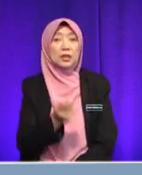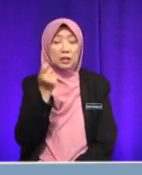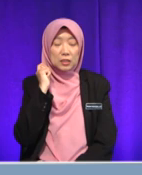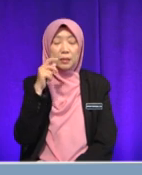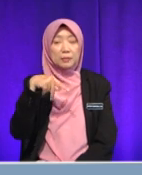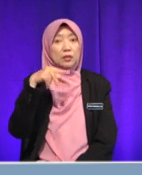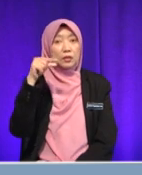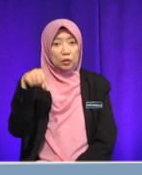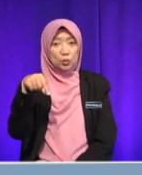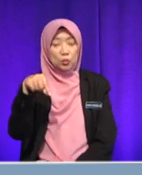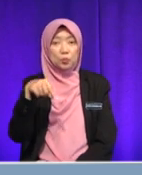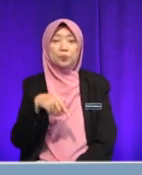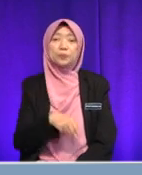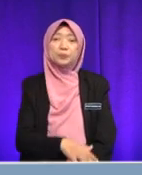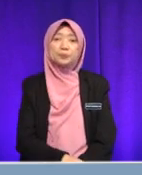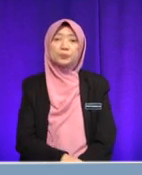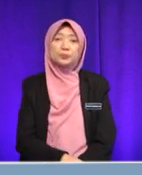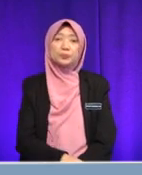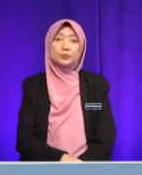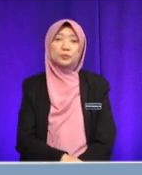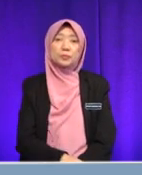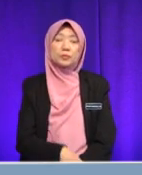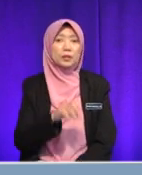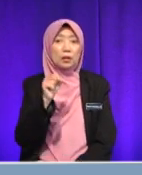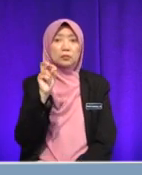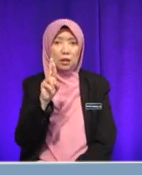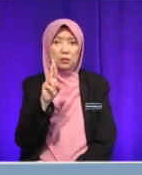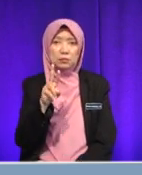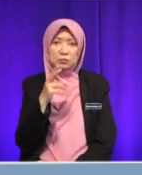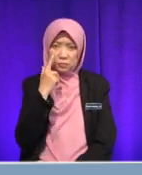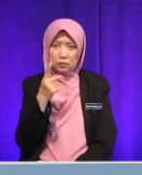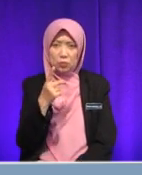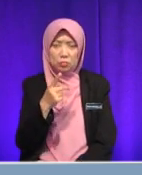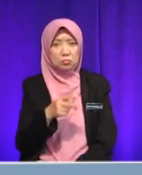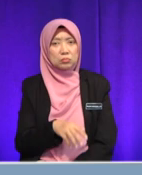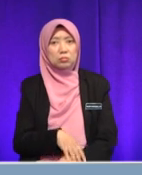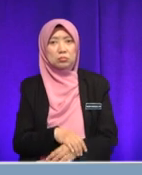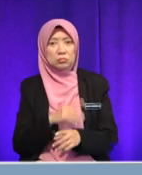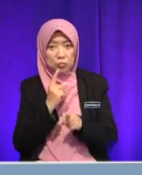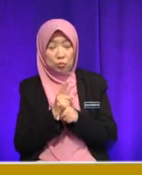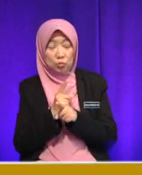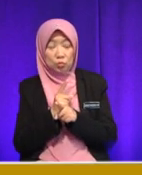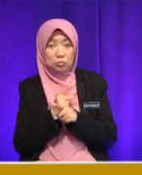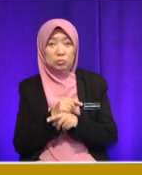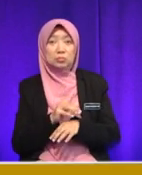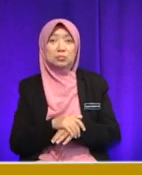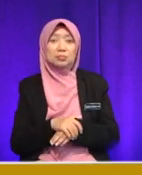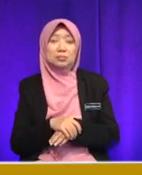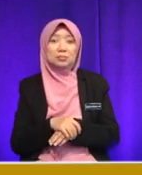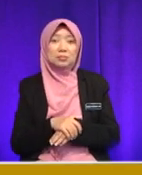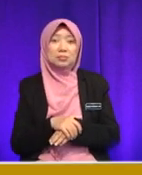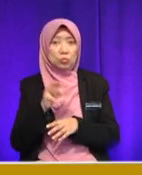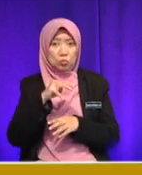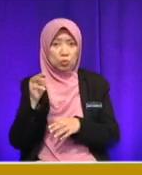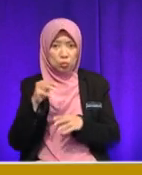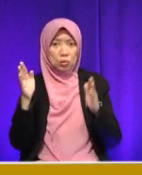sini. Jawapan untuk soalan B adalah SR. Okey, baik, kita lihat adakah betul jawapannya. Kita semak. Budak-budak di rumah pun semak